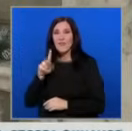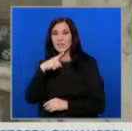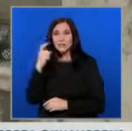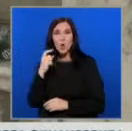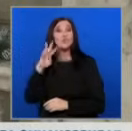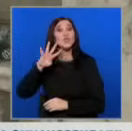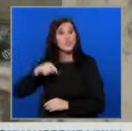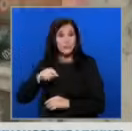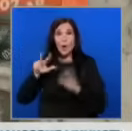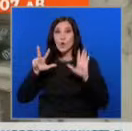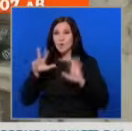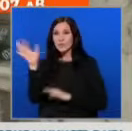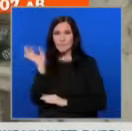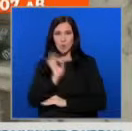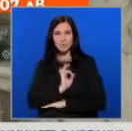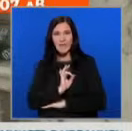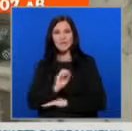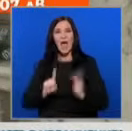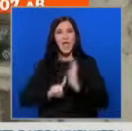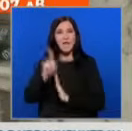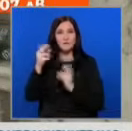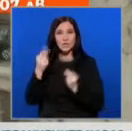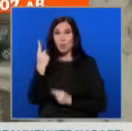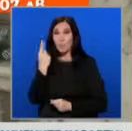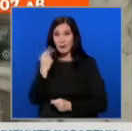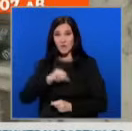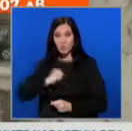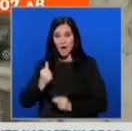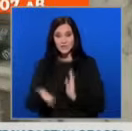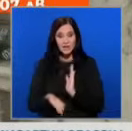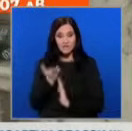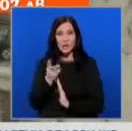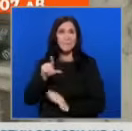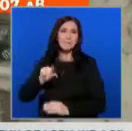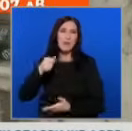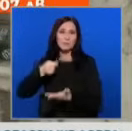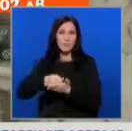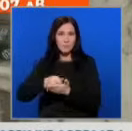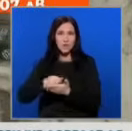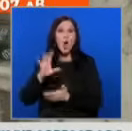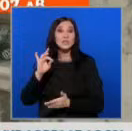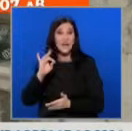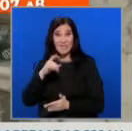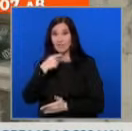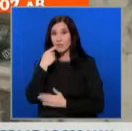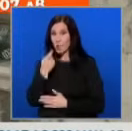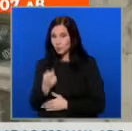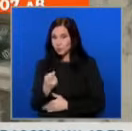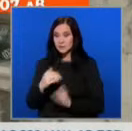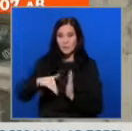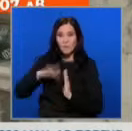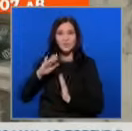и 4,8% инфлация. От 1 януари се вдига минималната заплата, от средата на годината се